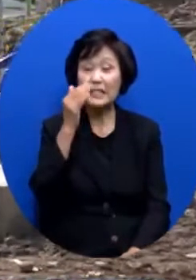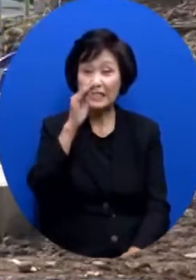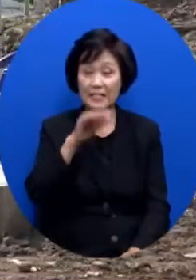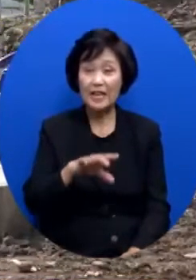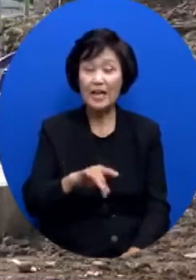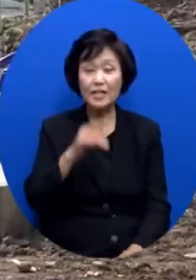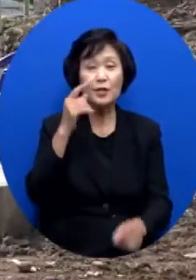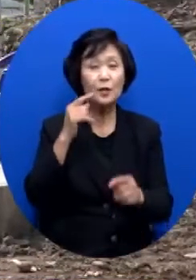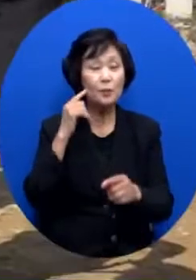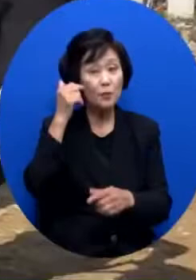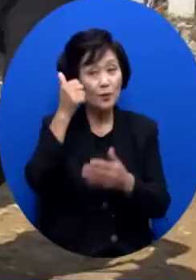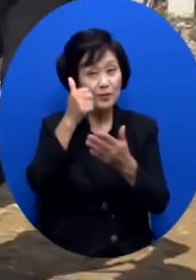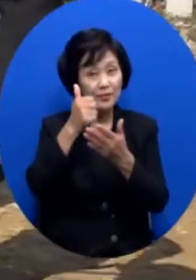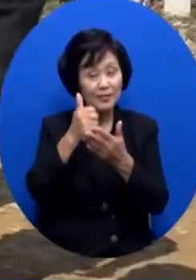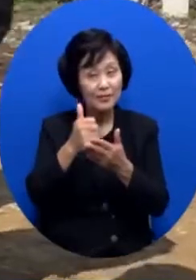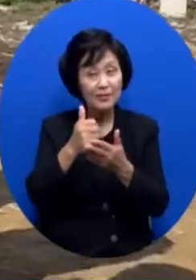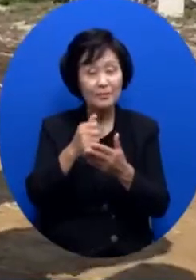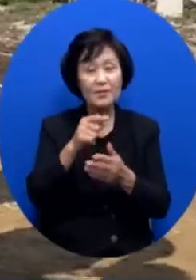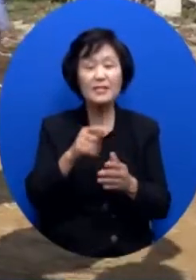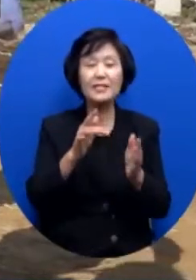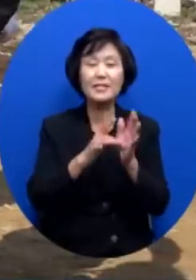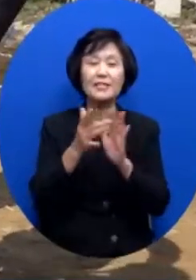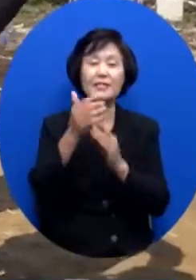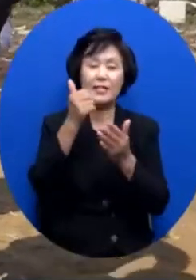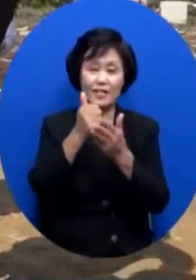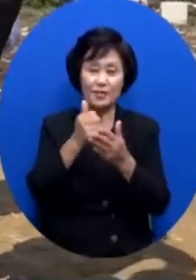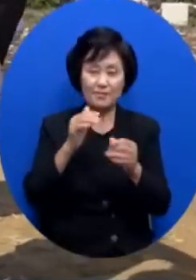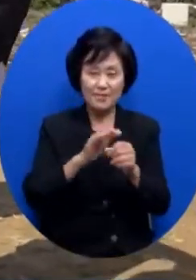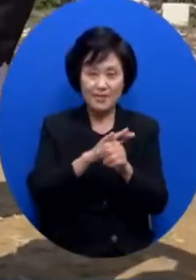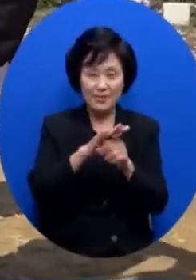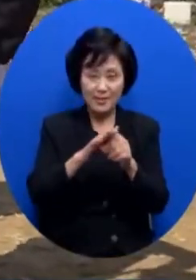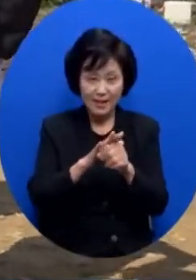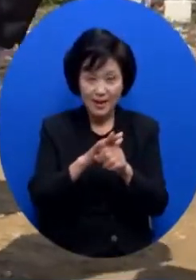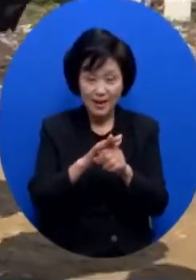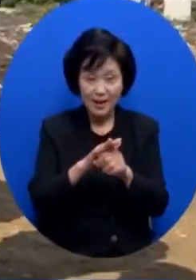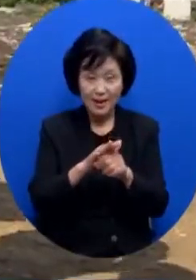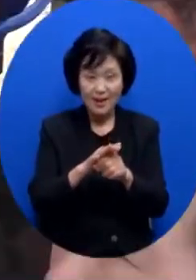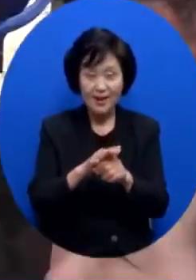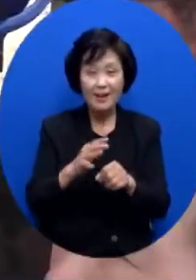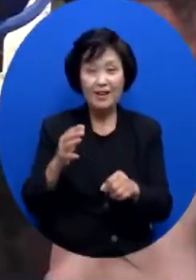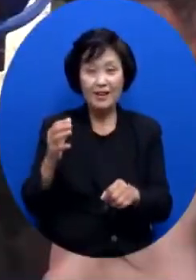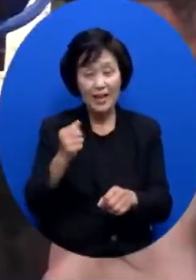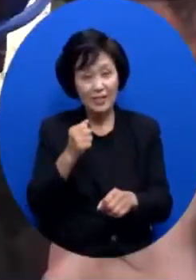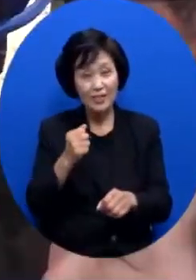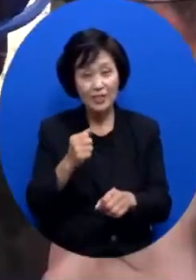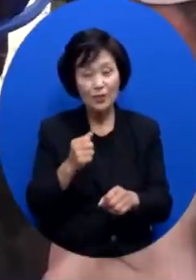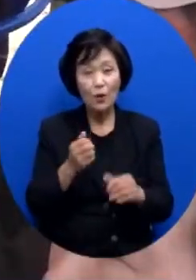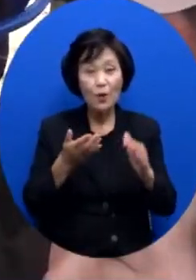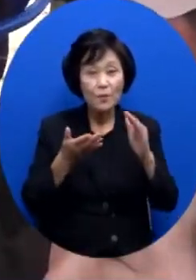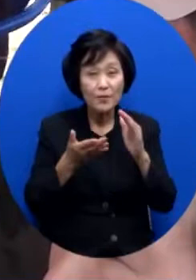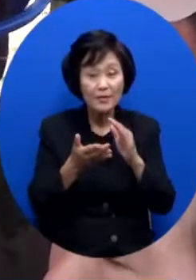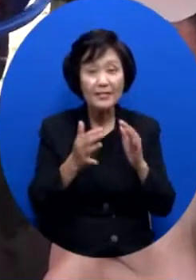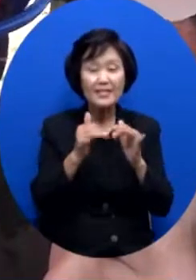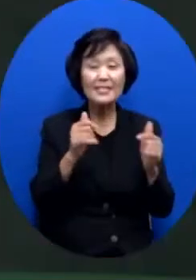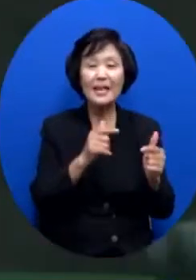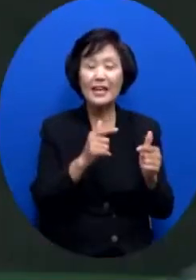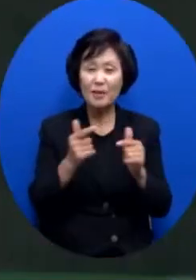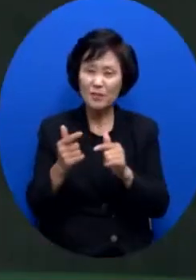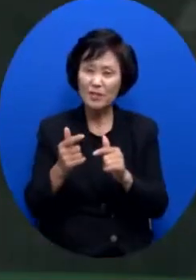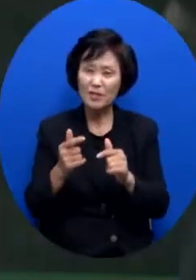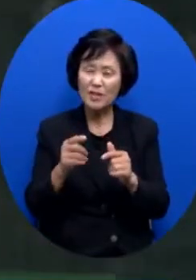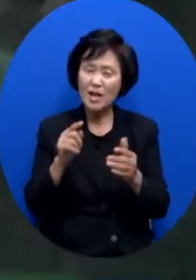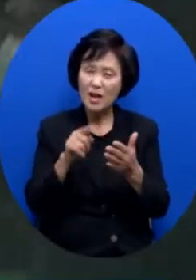목사님이 이 예수님의 사랑의 정신을 가지고 홈 파트너들에게 상환을 하도록 하는